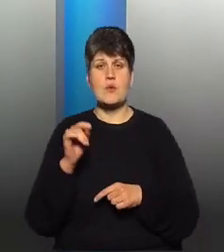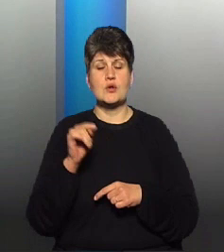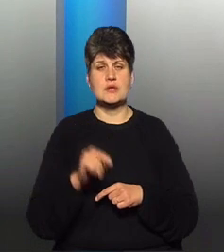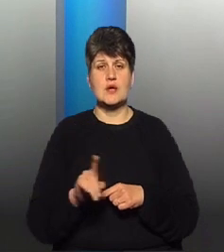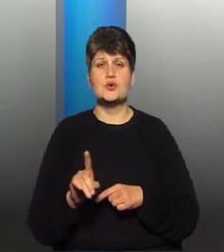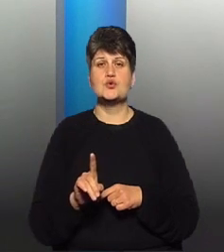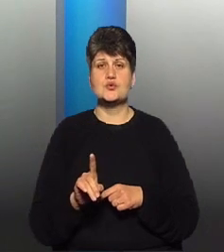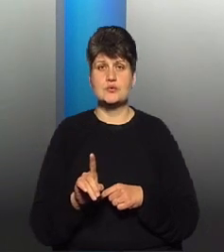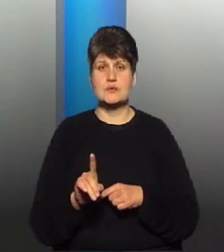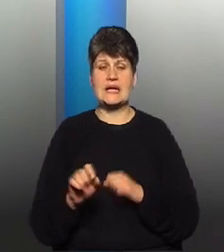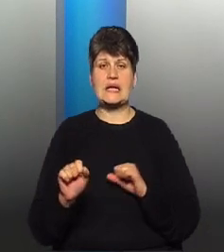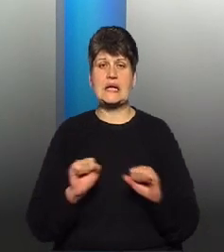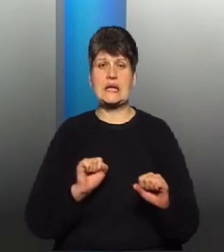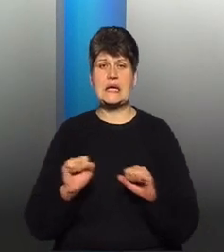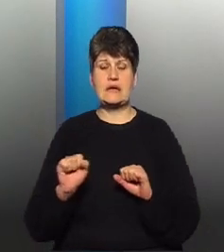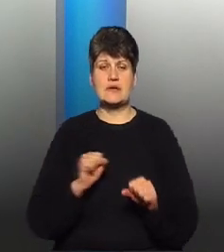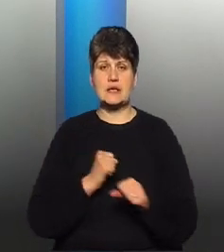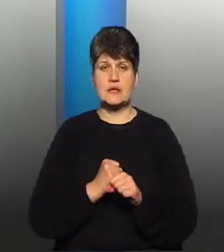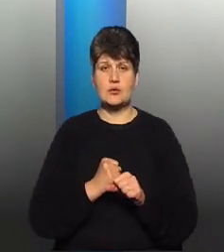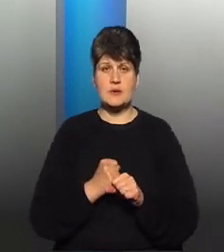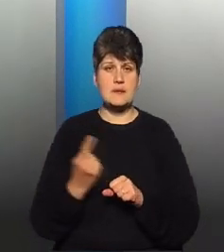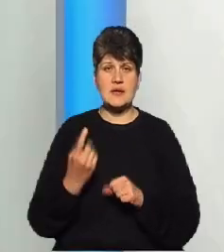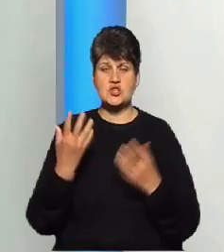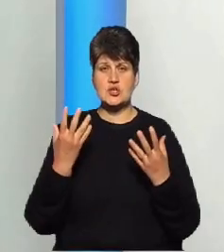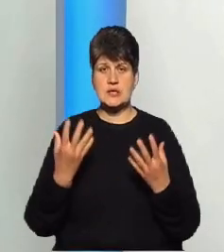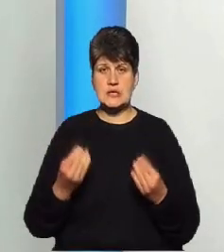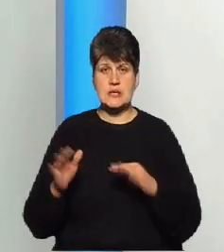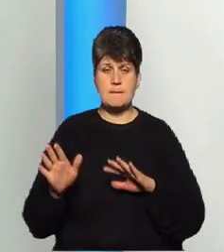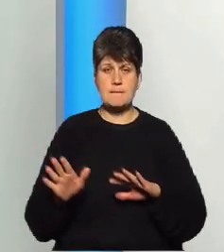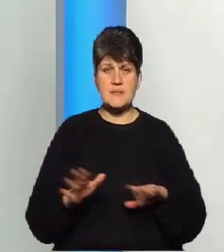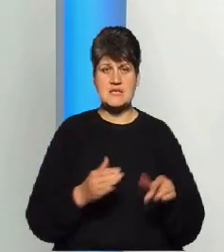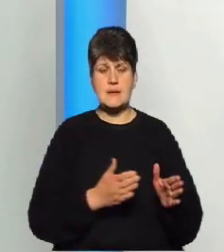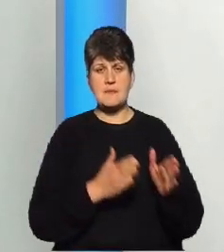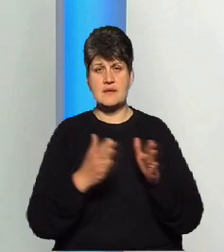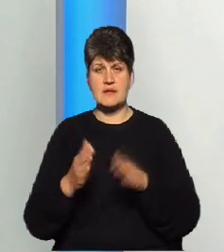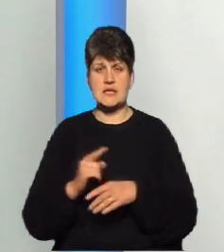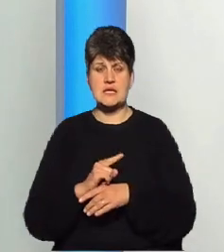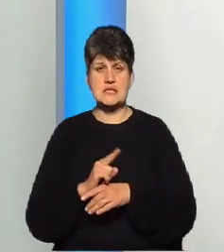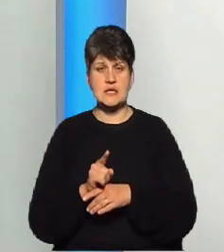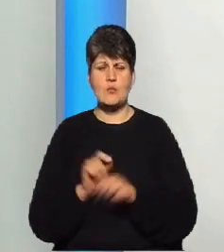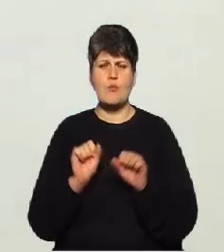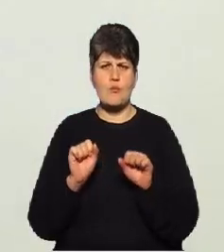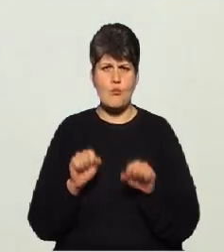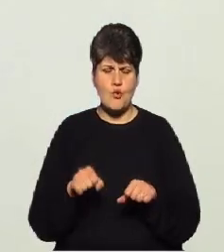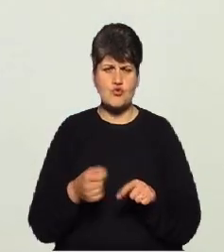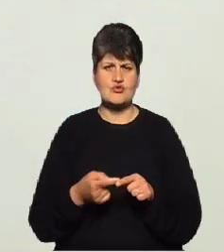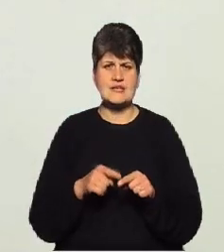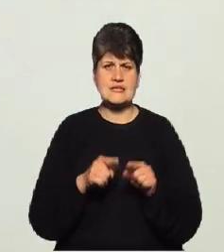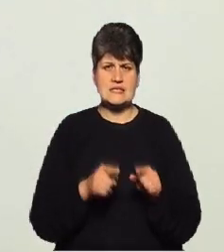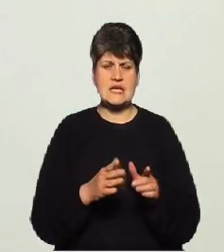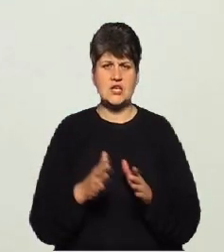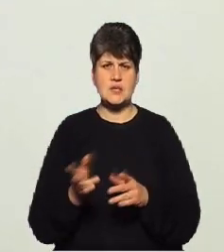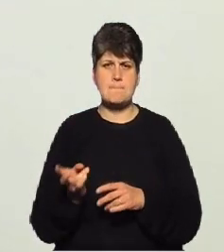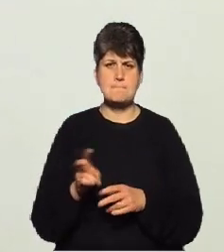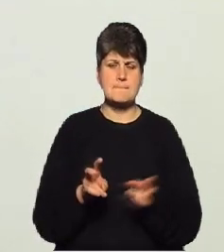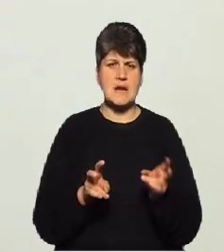на роботі перші дні після переведення стрілок, вони можуть десь оцей режим приходу,